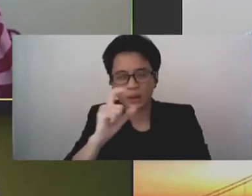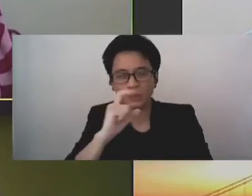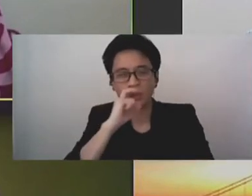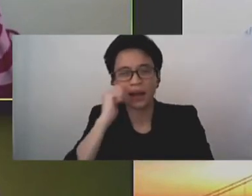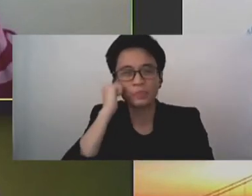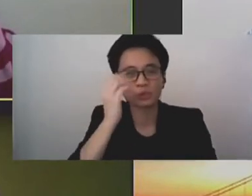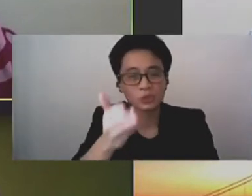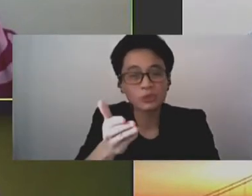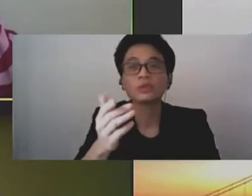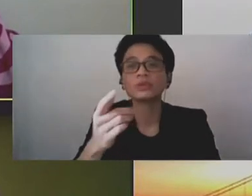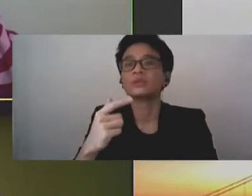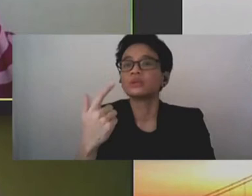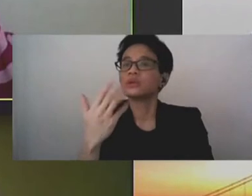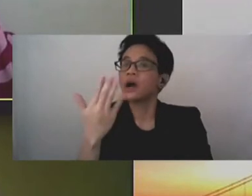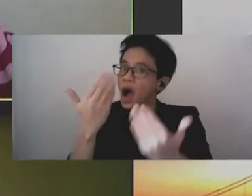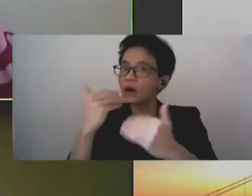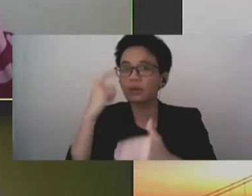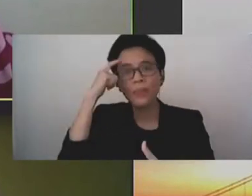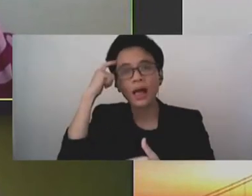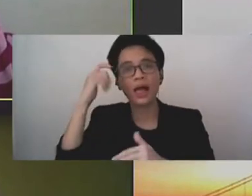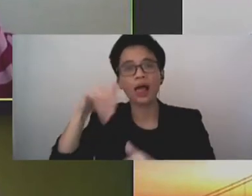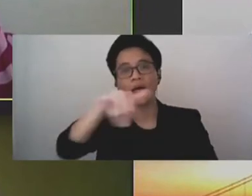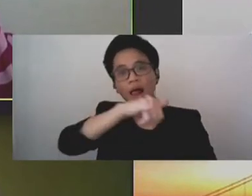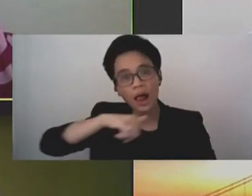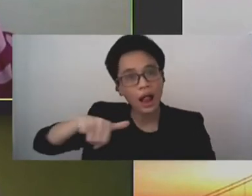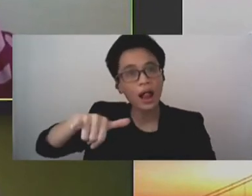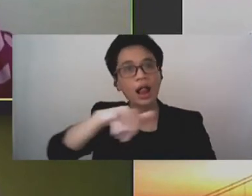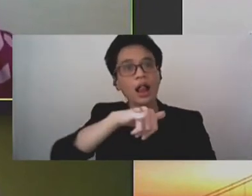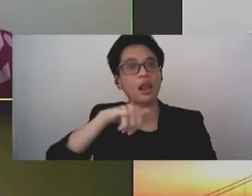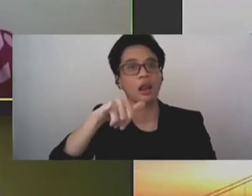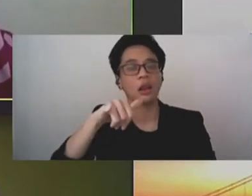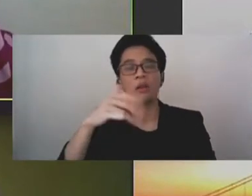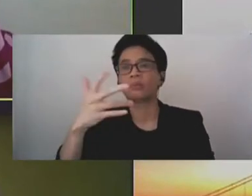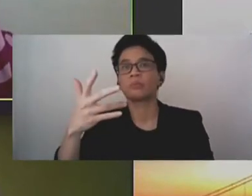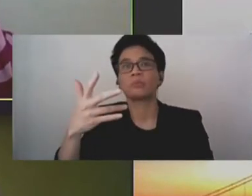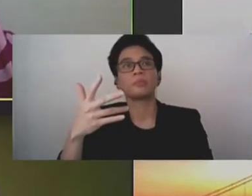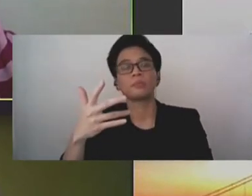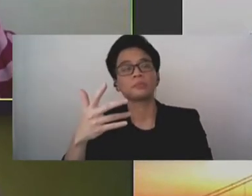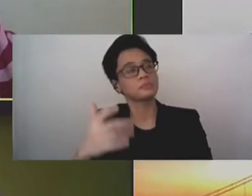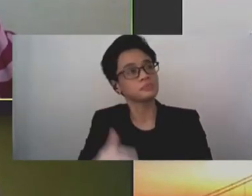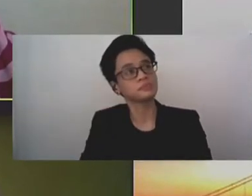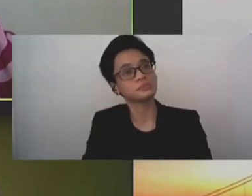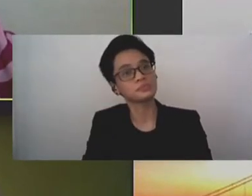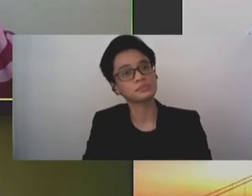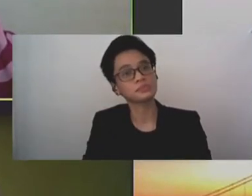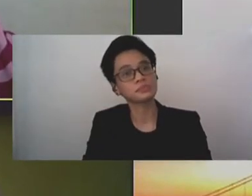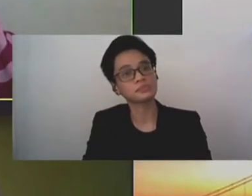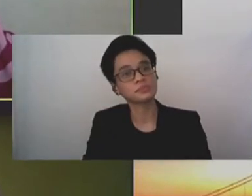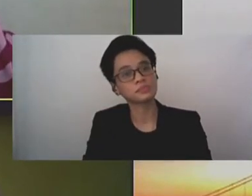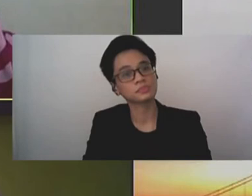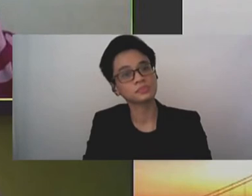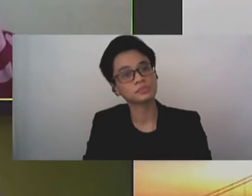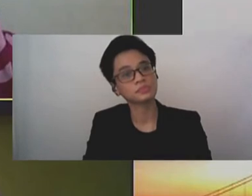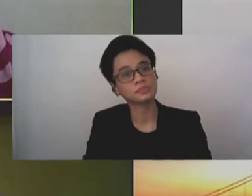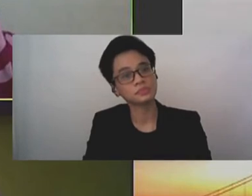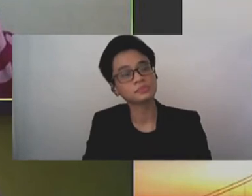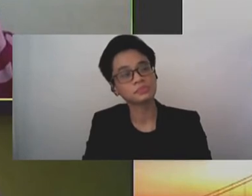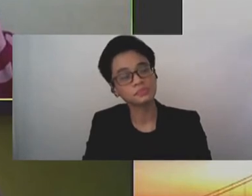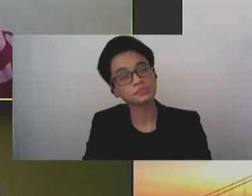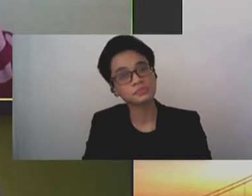mari kita saling belajar. Jadi kita belajar apa saja sih, jadi karena kan bagaimana cara